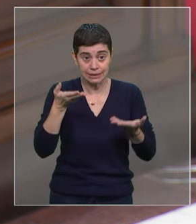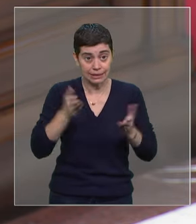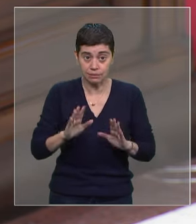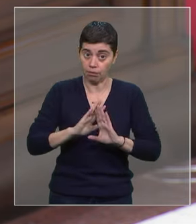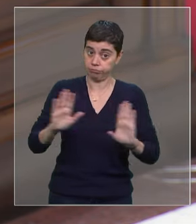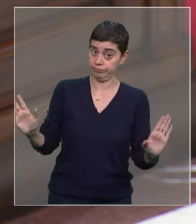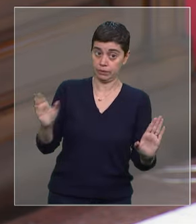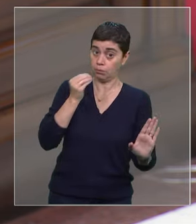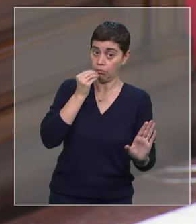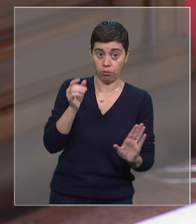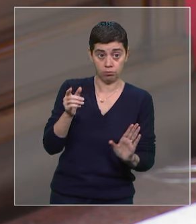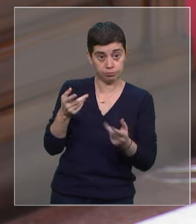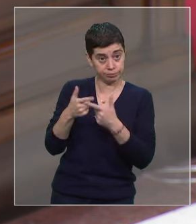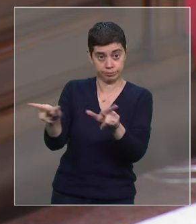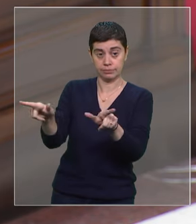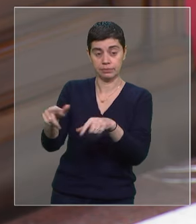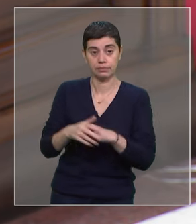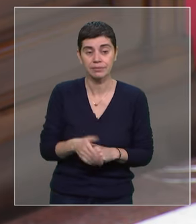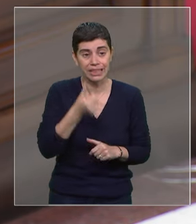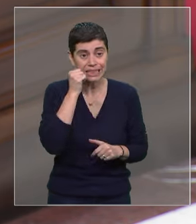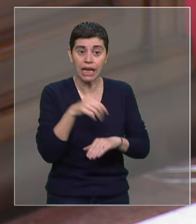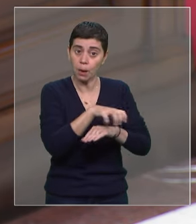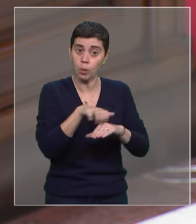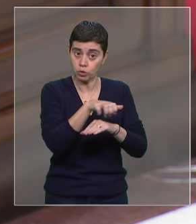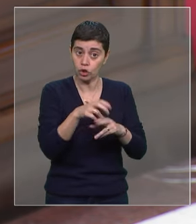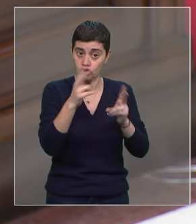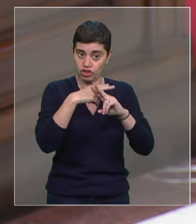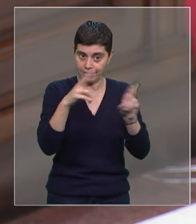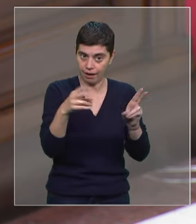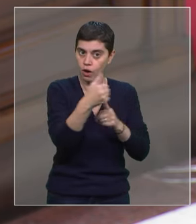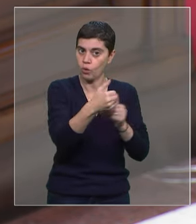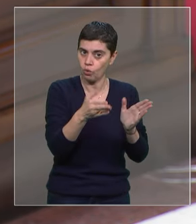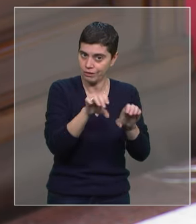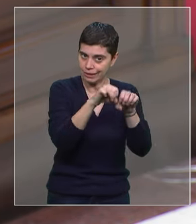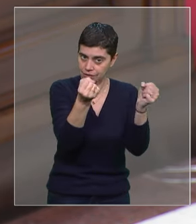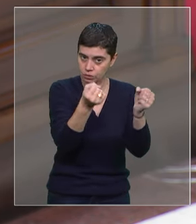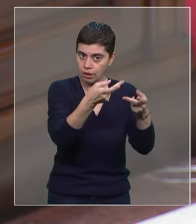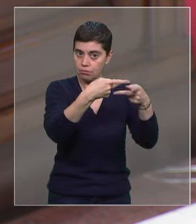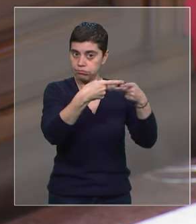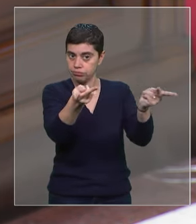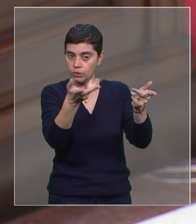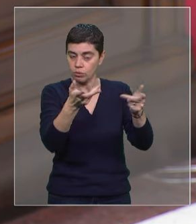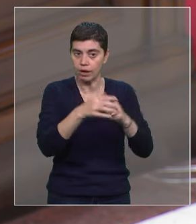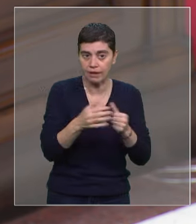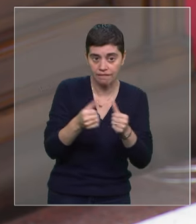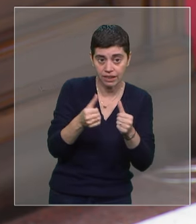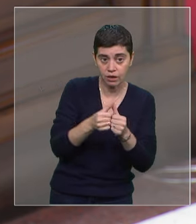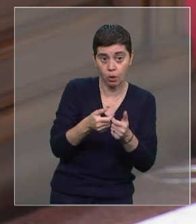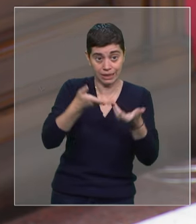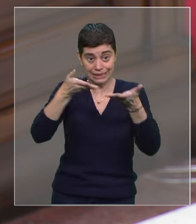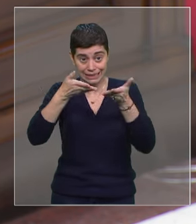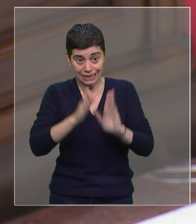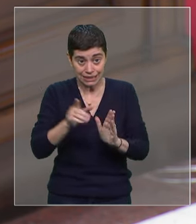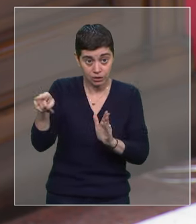Sceaux. Hier, le procureur général de la Cour de cassation a annoncé qu'il ne formerait pas de pourvoi contre cette